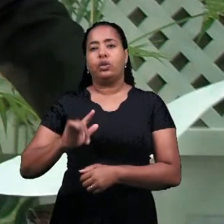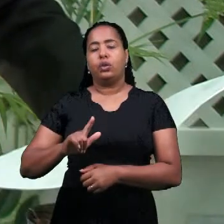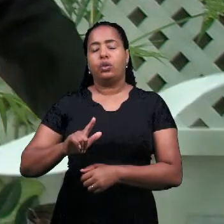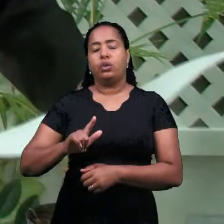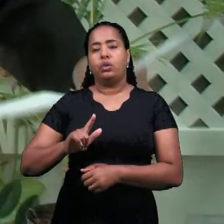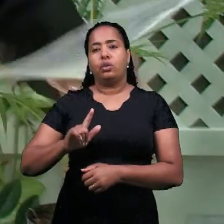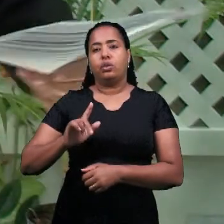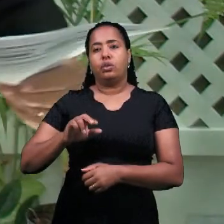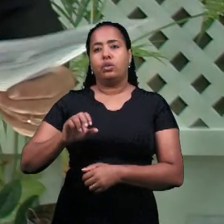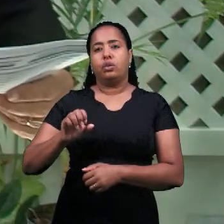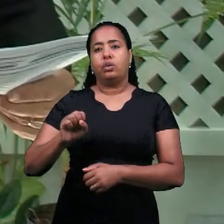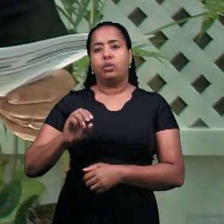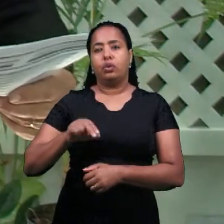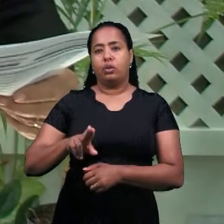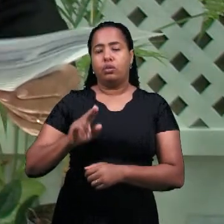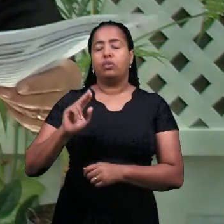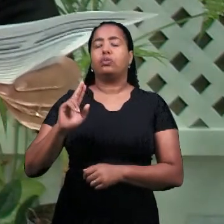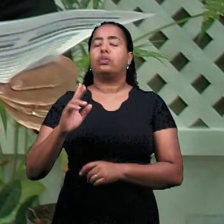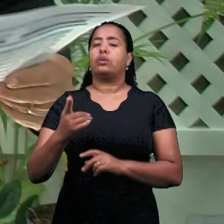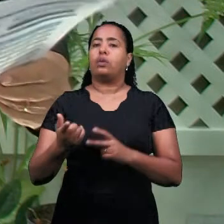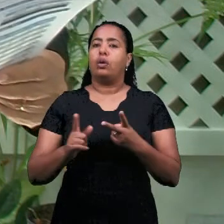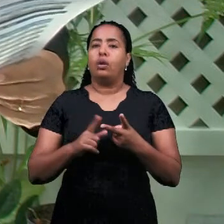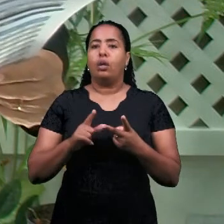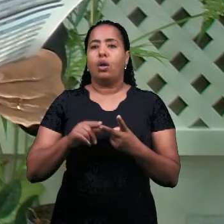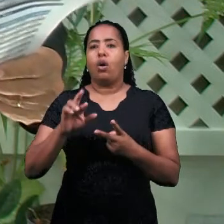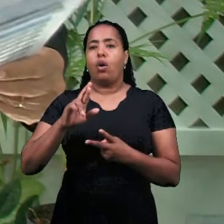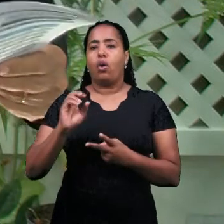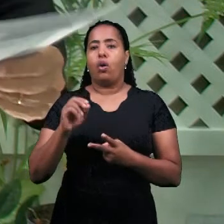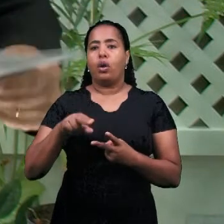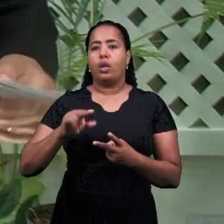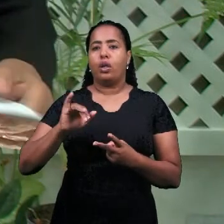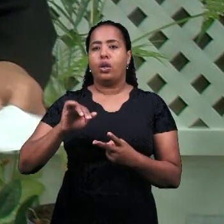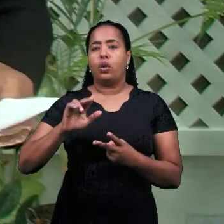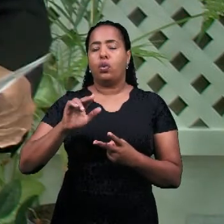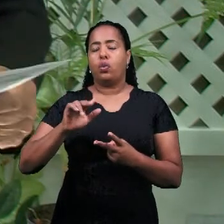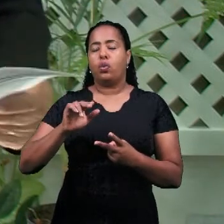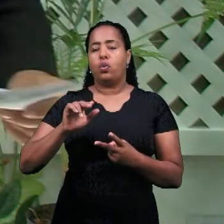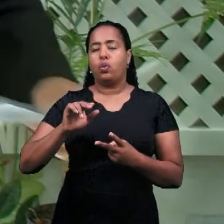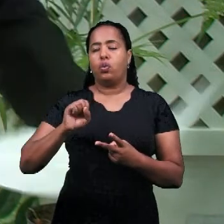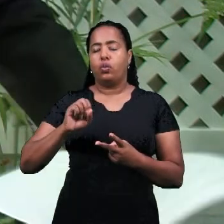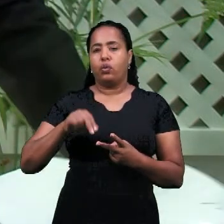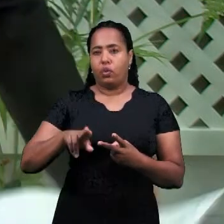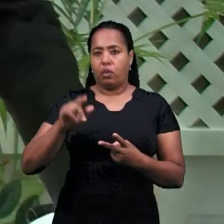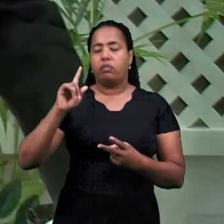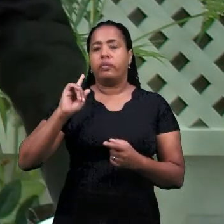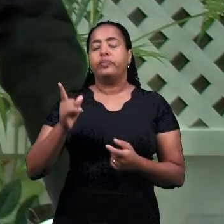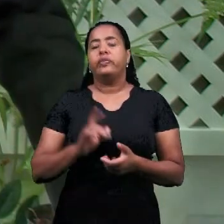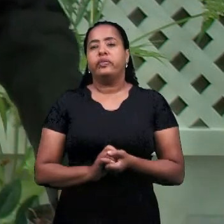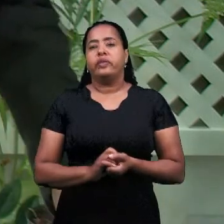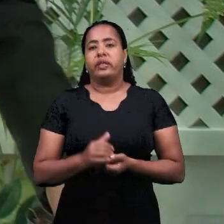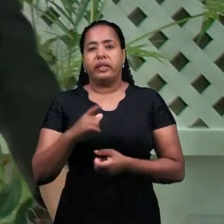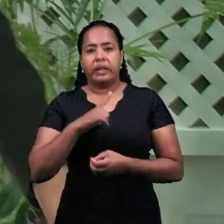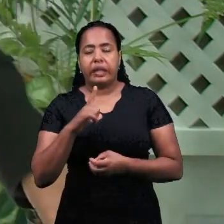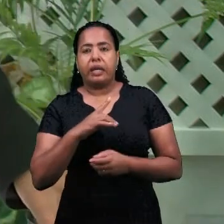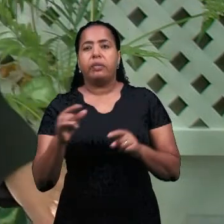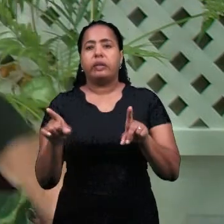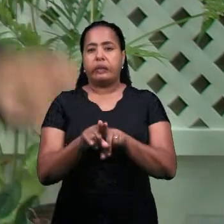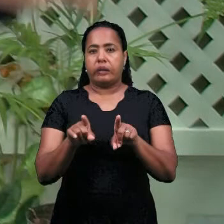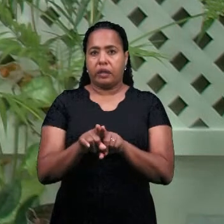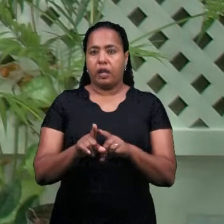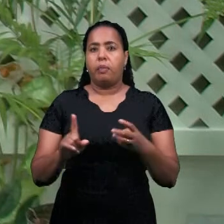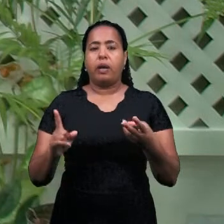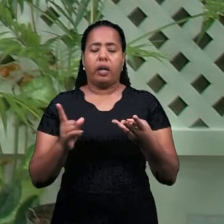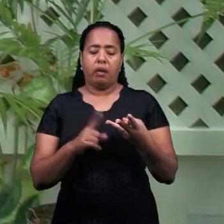aide, un autre pasteur O'Neill sur la Paraíba, de Teresina, Piauí. Nous avons un autre pasteur